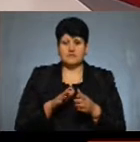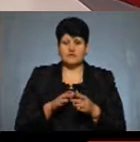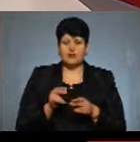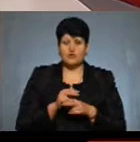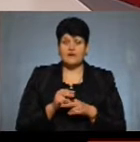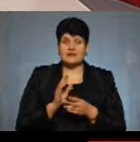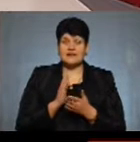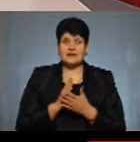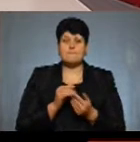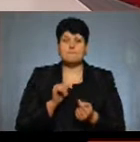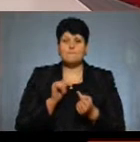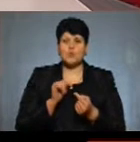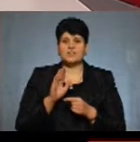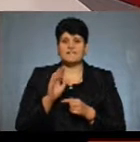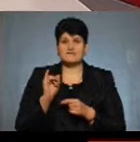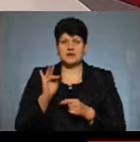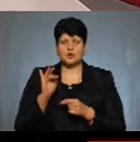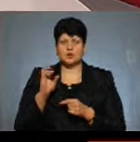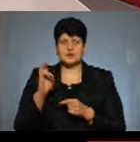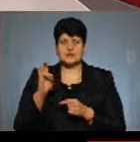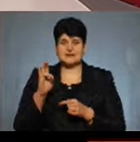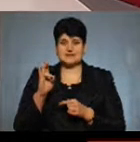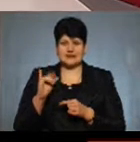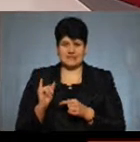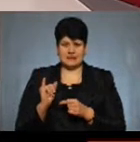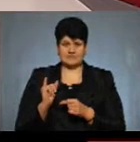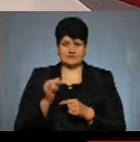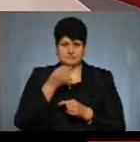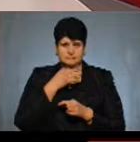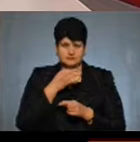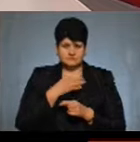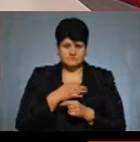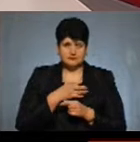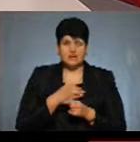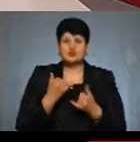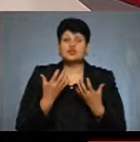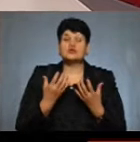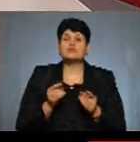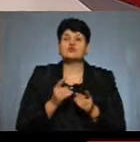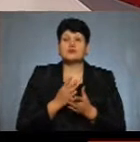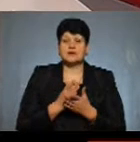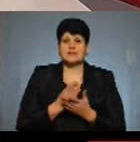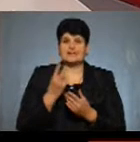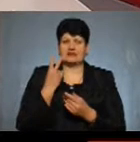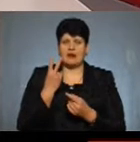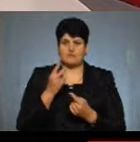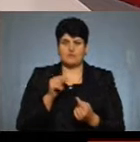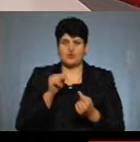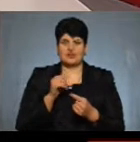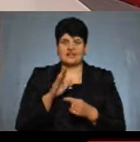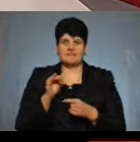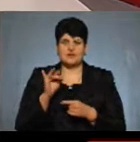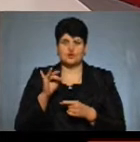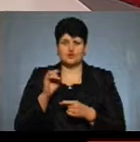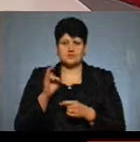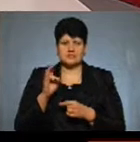є противірусні препарати. На сьогоднішній день у нас що є два противірусних препарати,